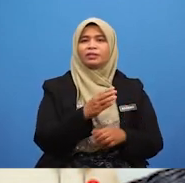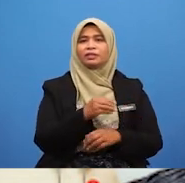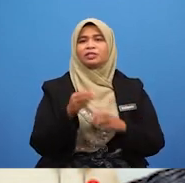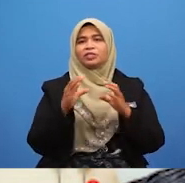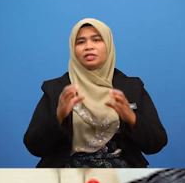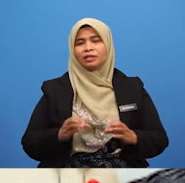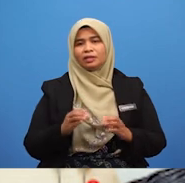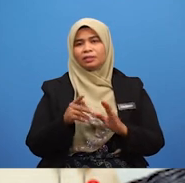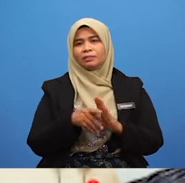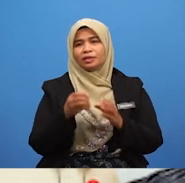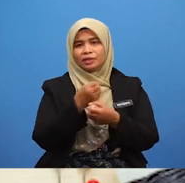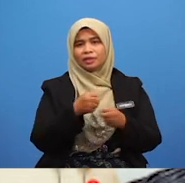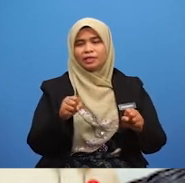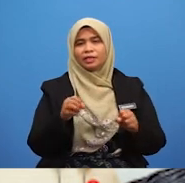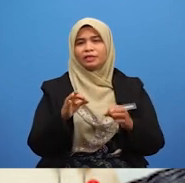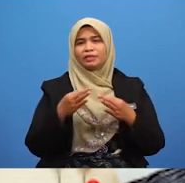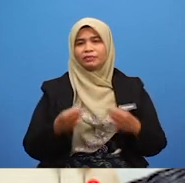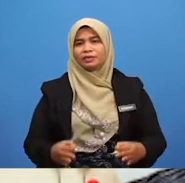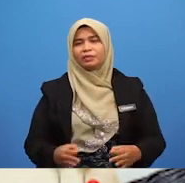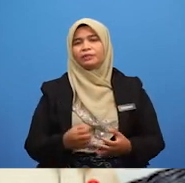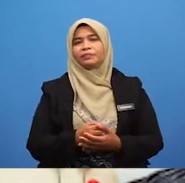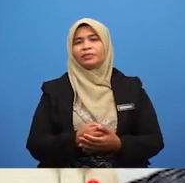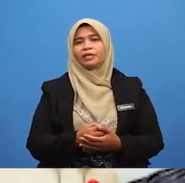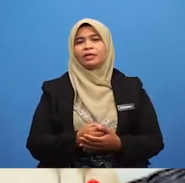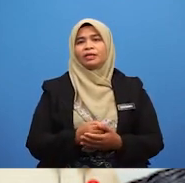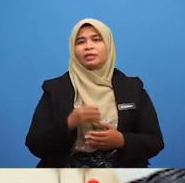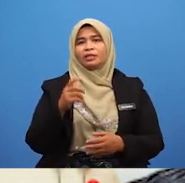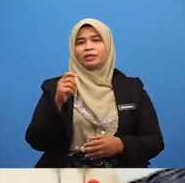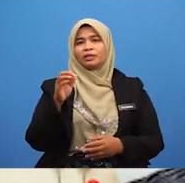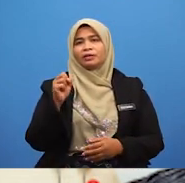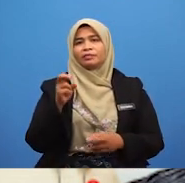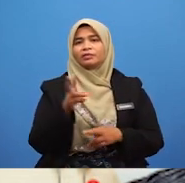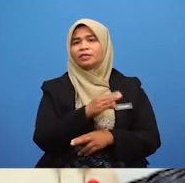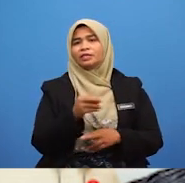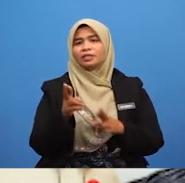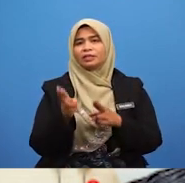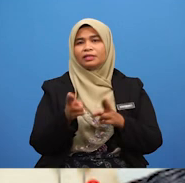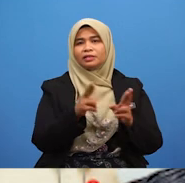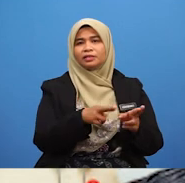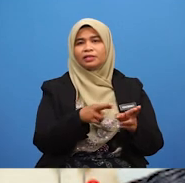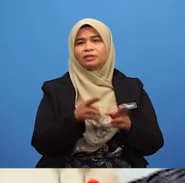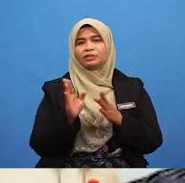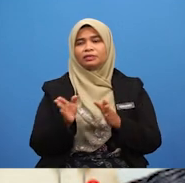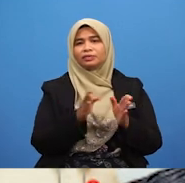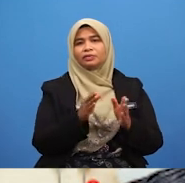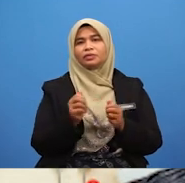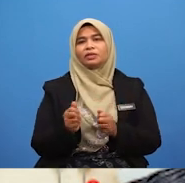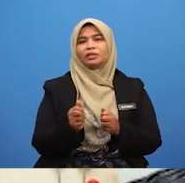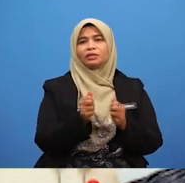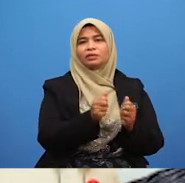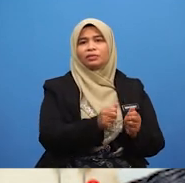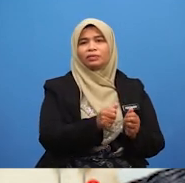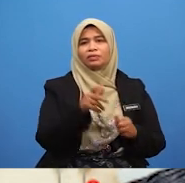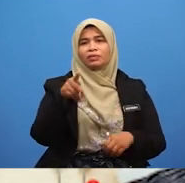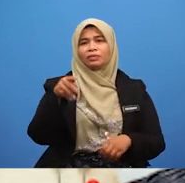fabrik. Yang kelima, mentafsir dan merancang susun atau pola mengikut